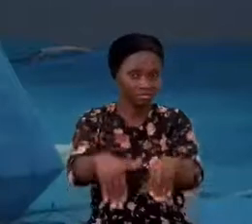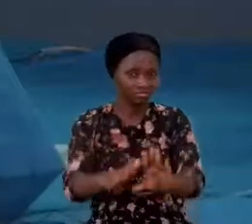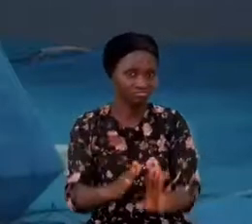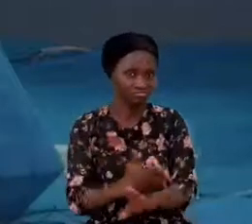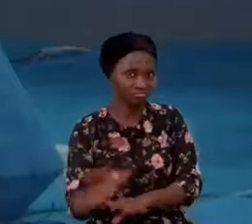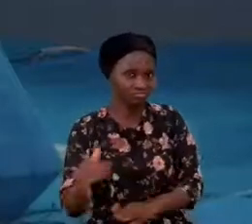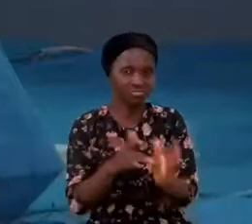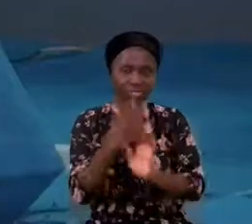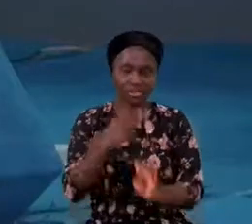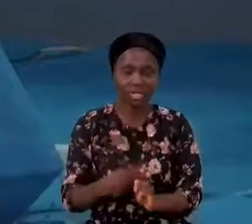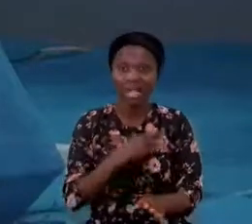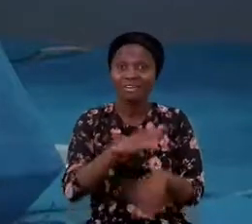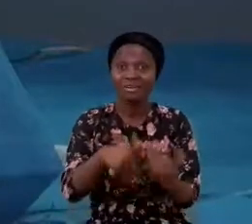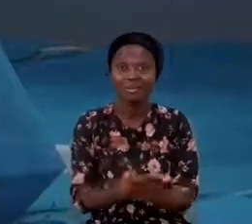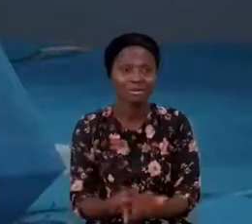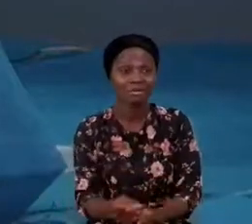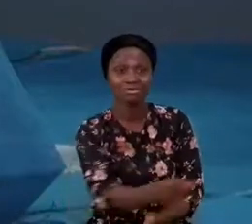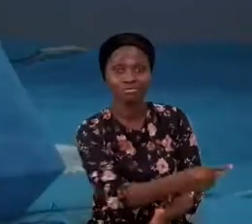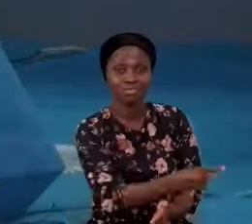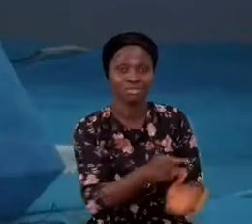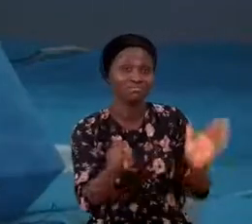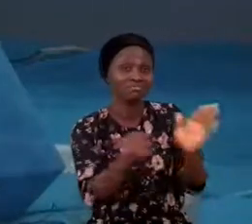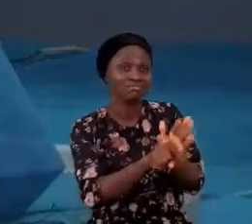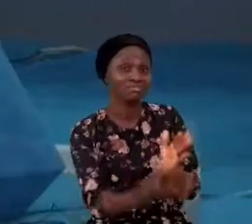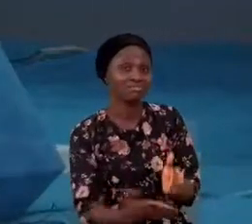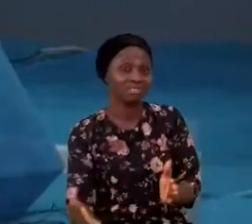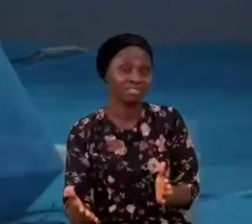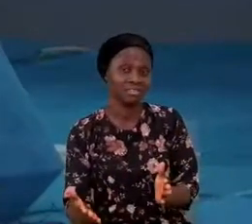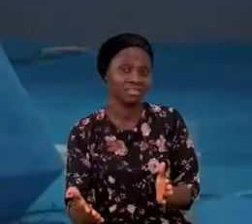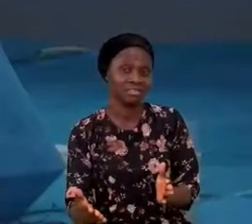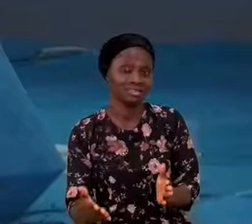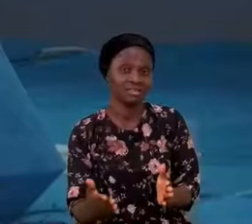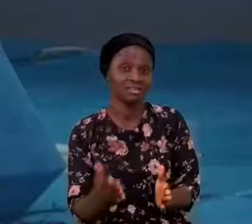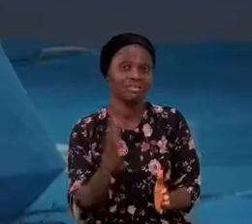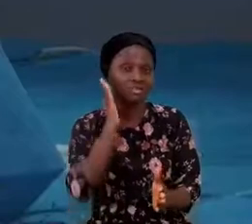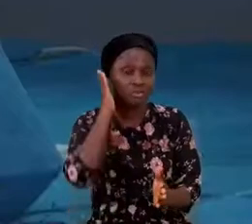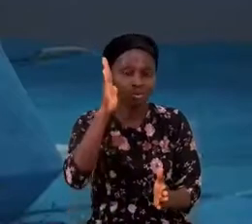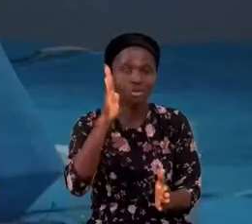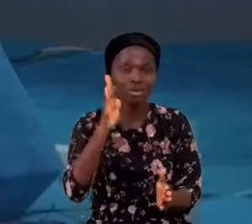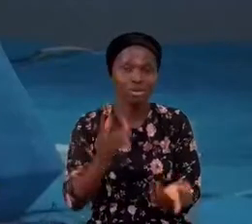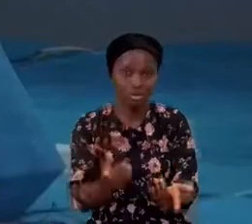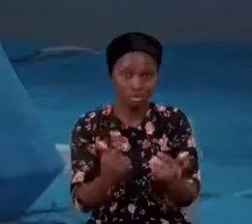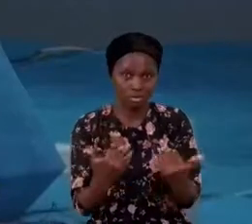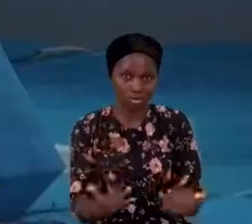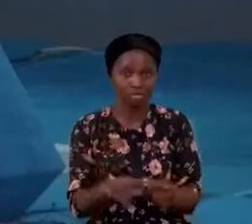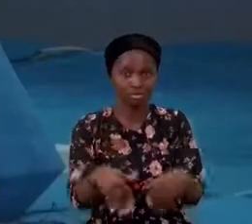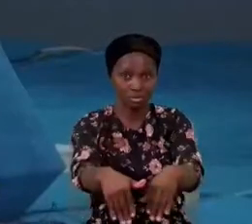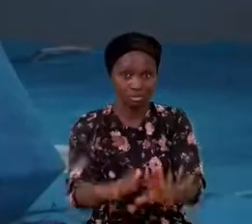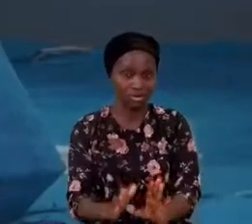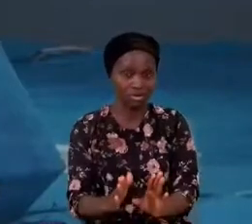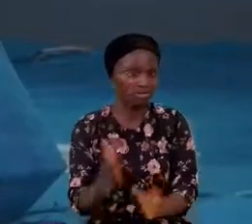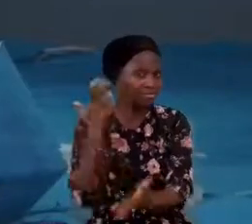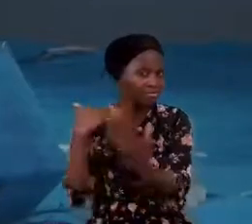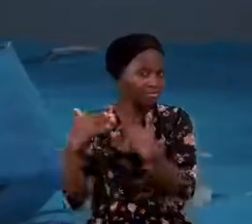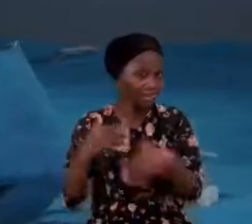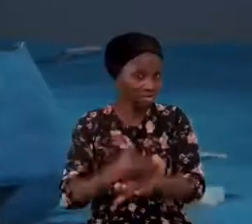négatifs, nous sommes venus enterrer le passé ici même. Et maintenant, la résurrection, une nouvelle vie, une